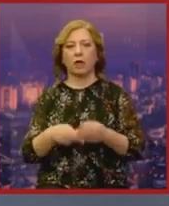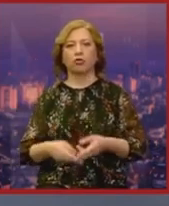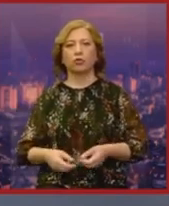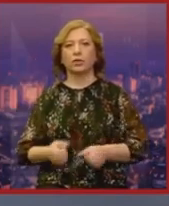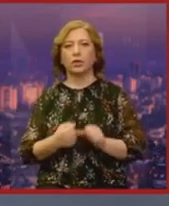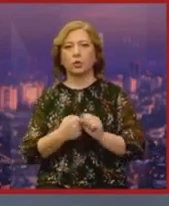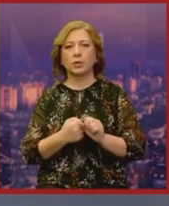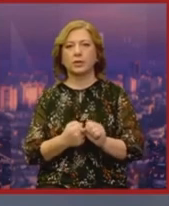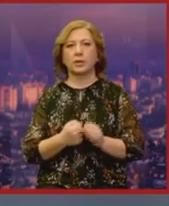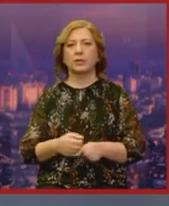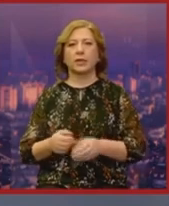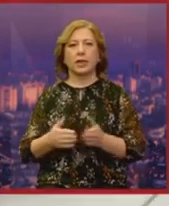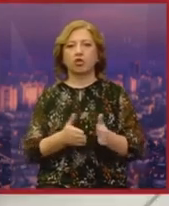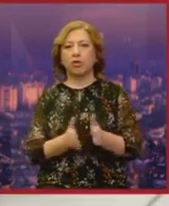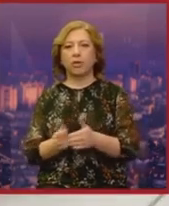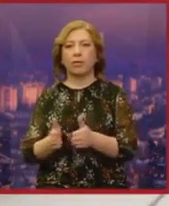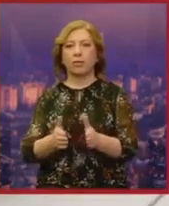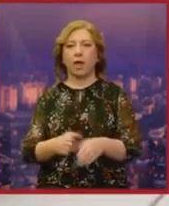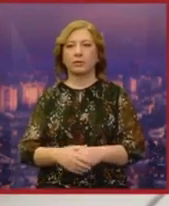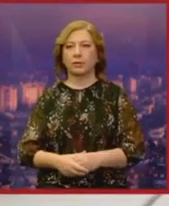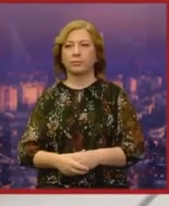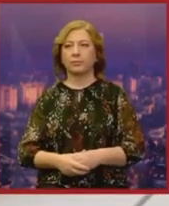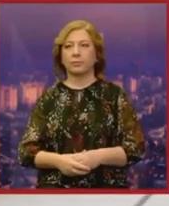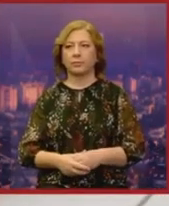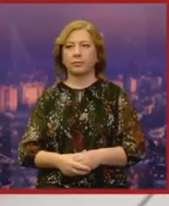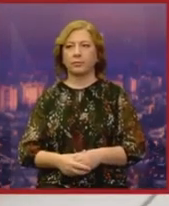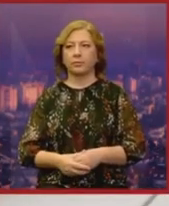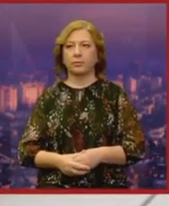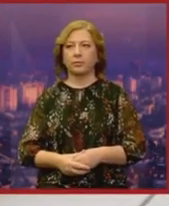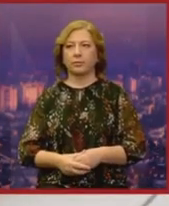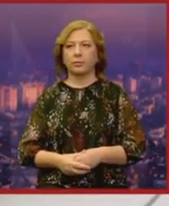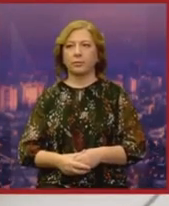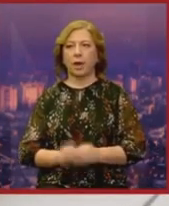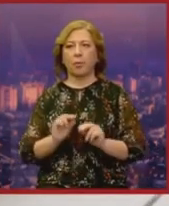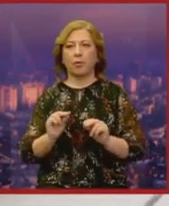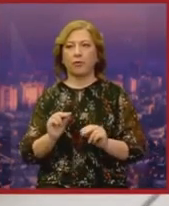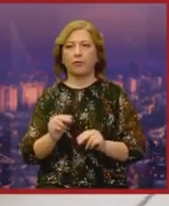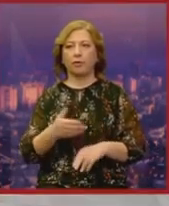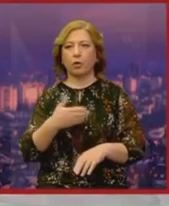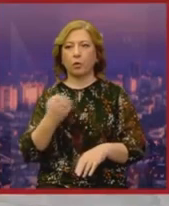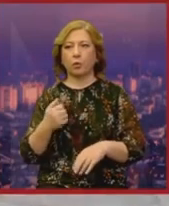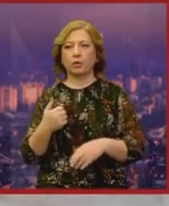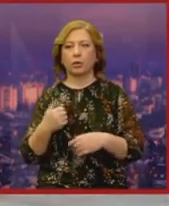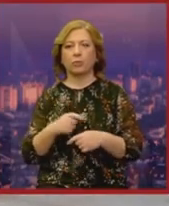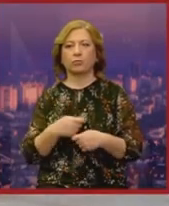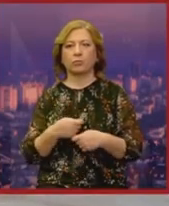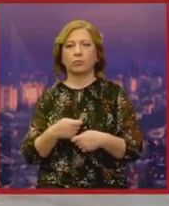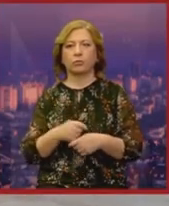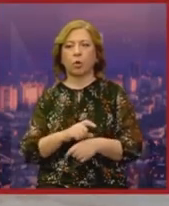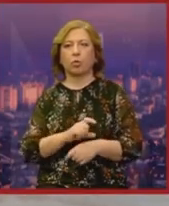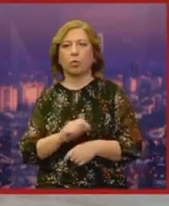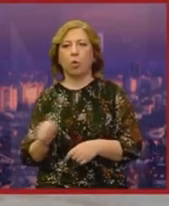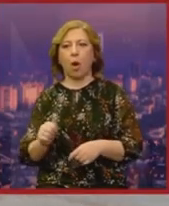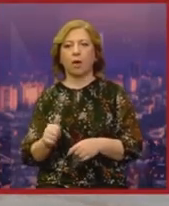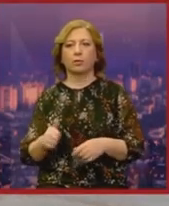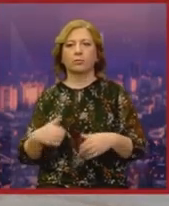susține și îi ghidează. Dascălul nu este doar un emițător de informații, nu e prezent în